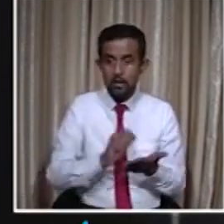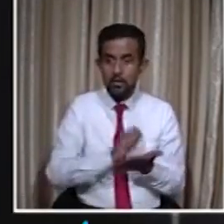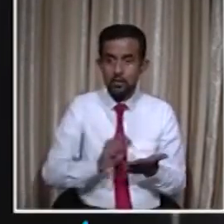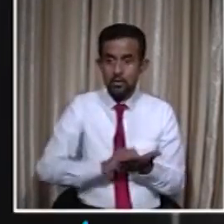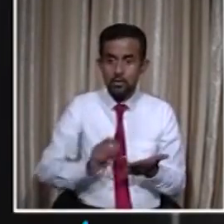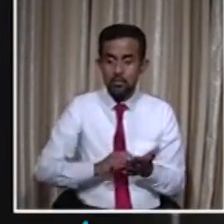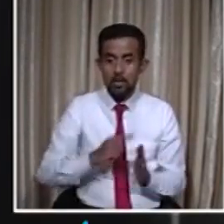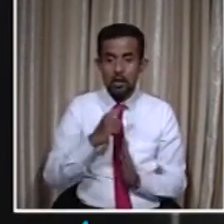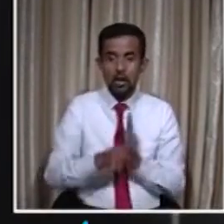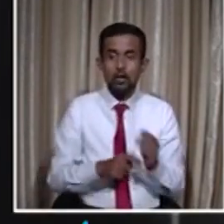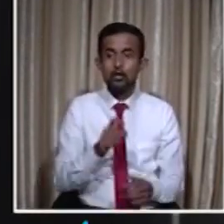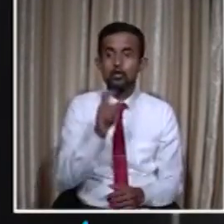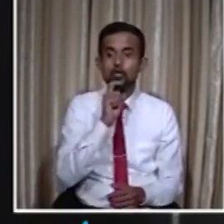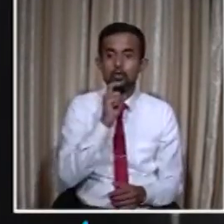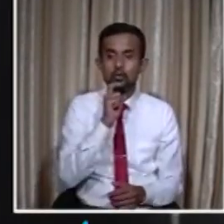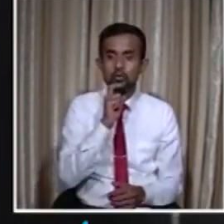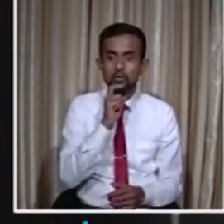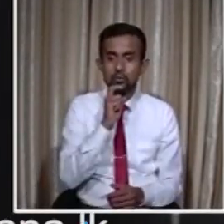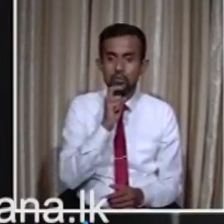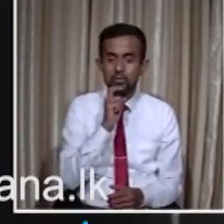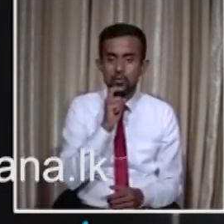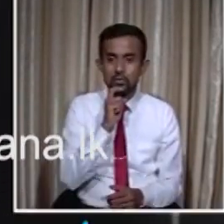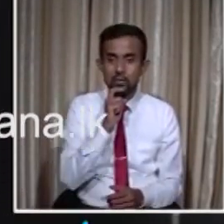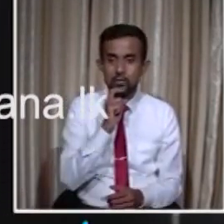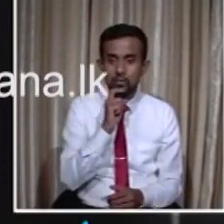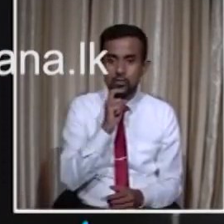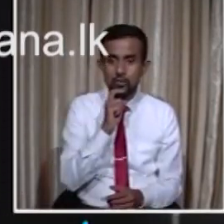මේ රටේ අධිකරණයේ